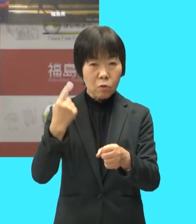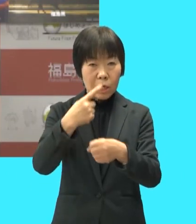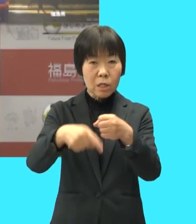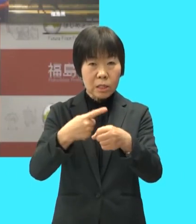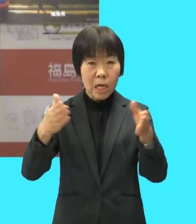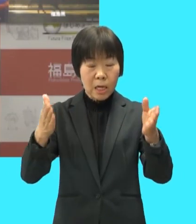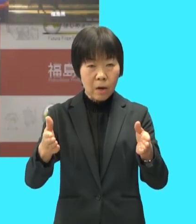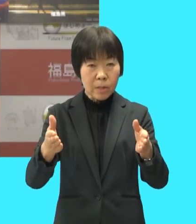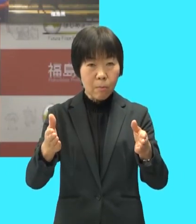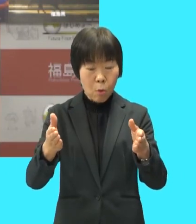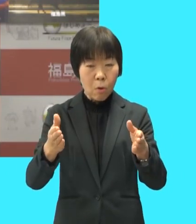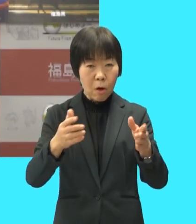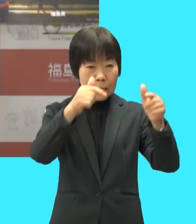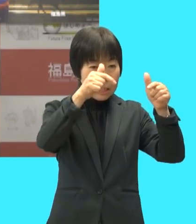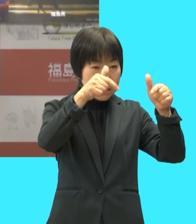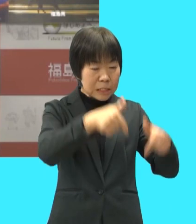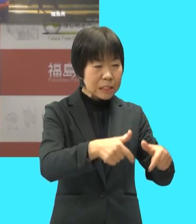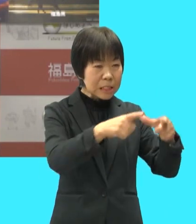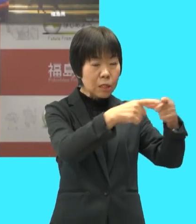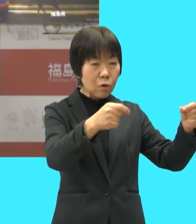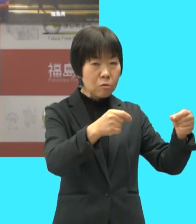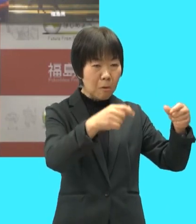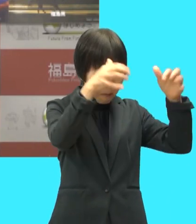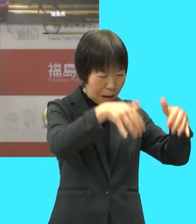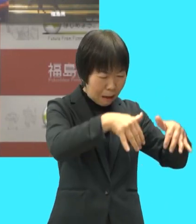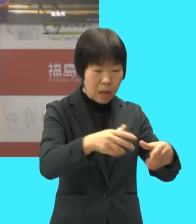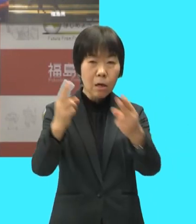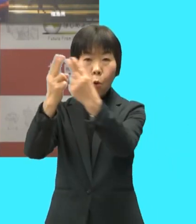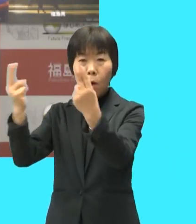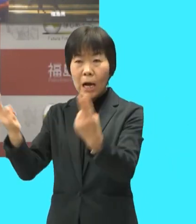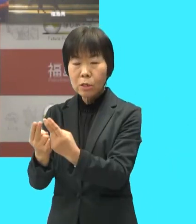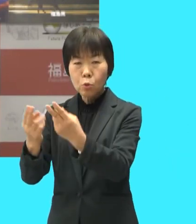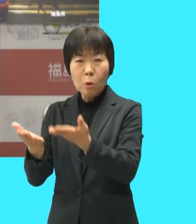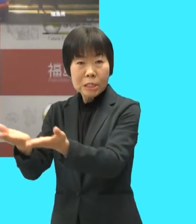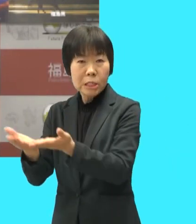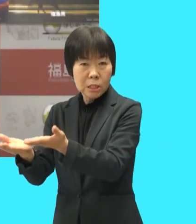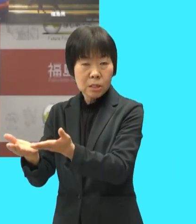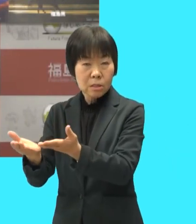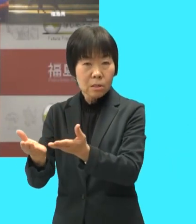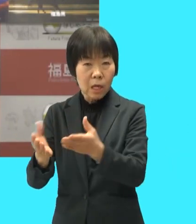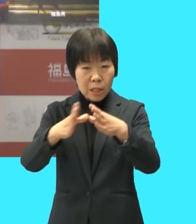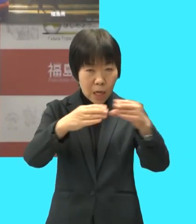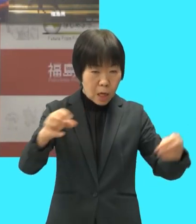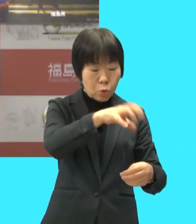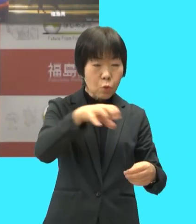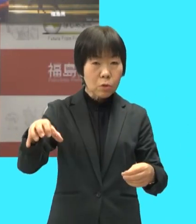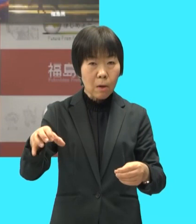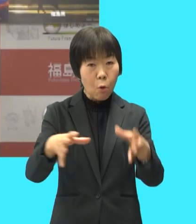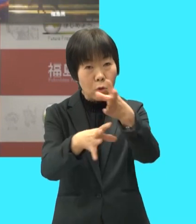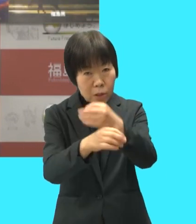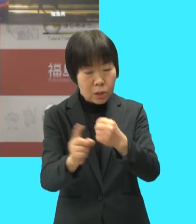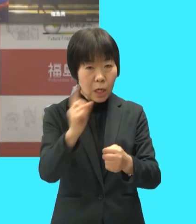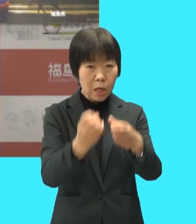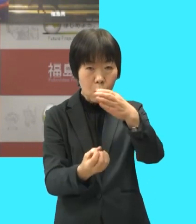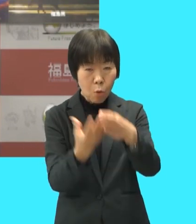ても西日本の豪雨災害、北海道の地震をはじめ、全国どこでもいつ何が起こるかわからない